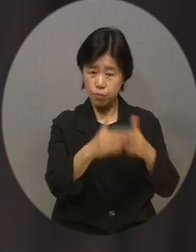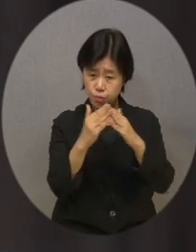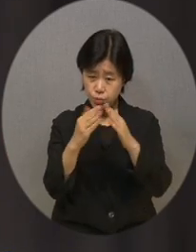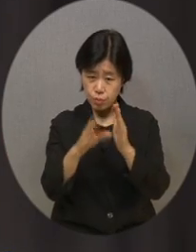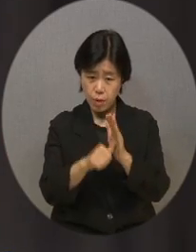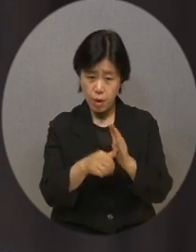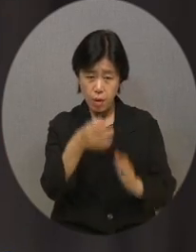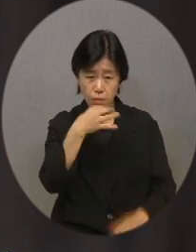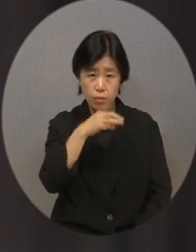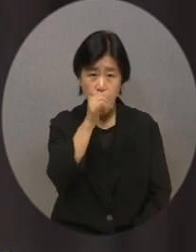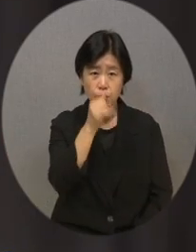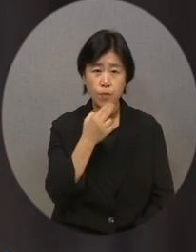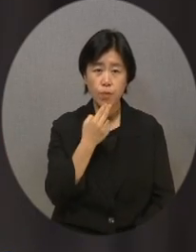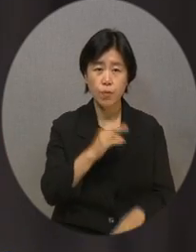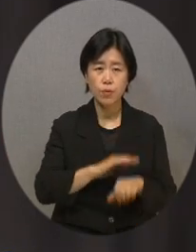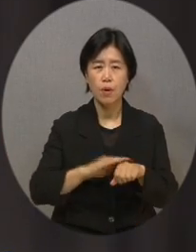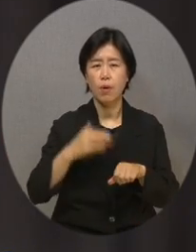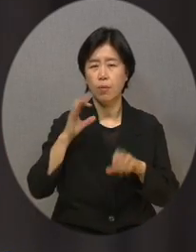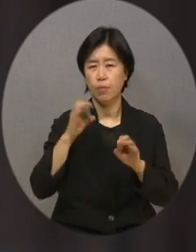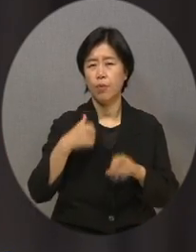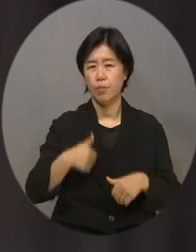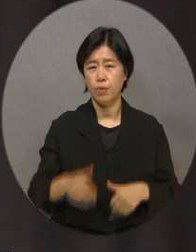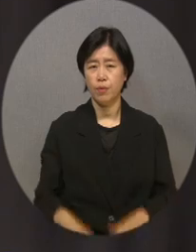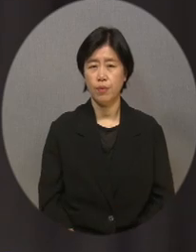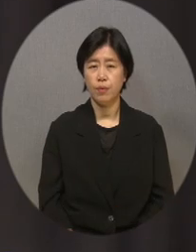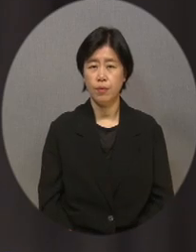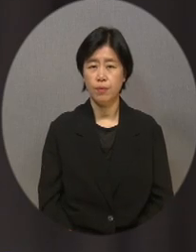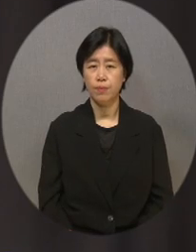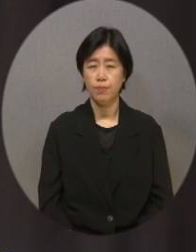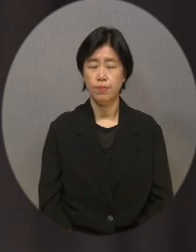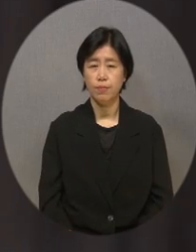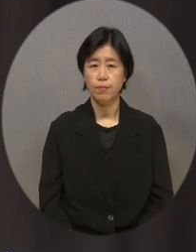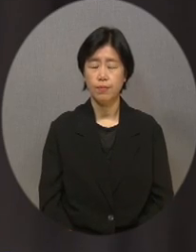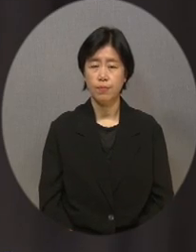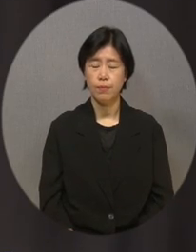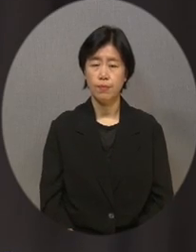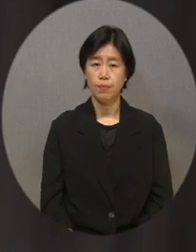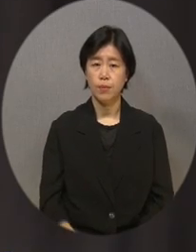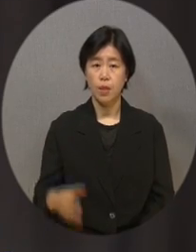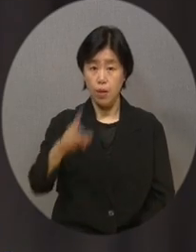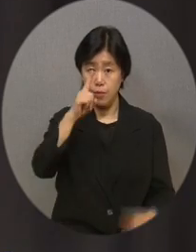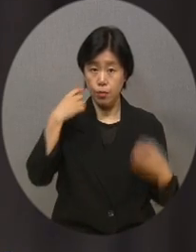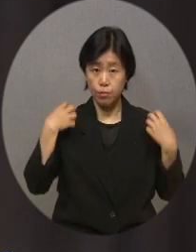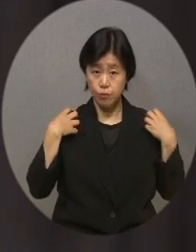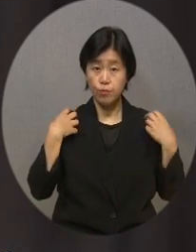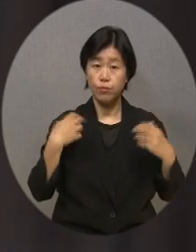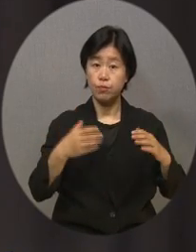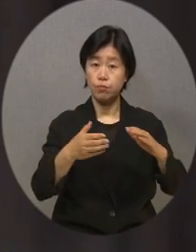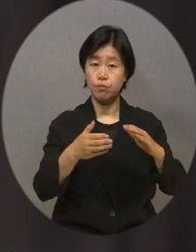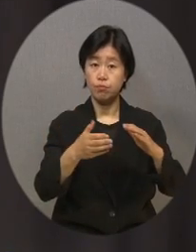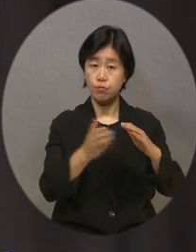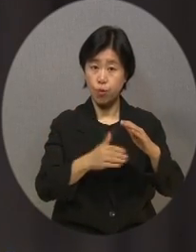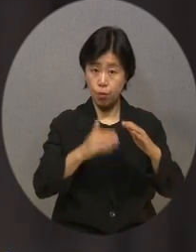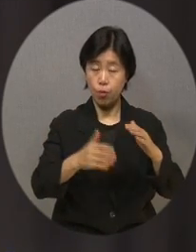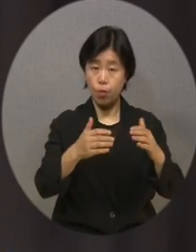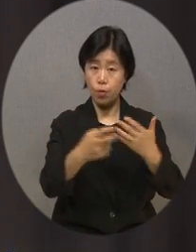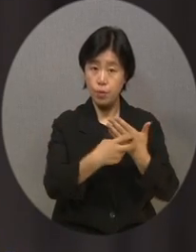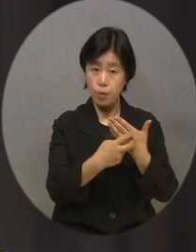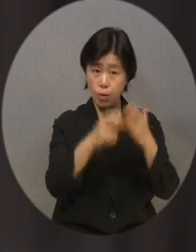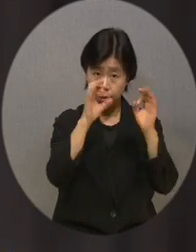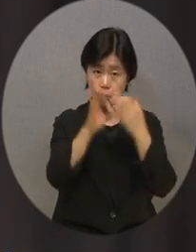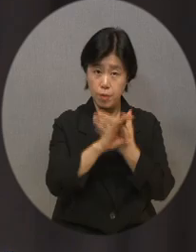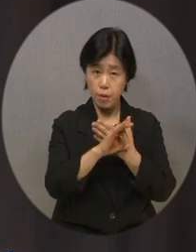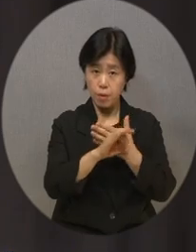되는데 거기에 대해서 대부분 우리가 이제 공공의료라고 한다면은 이제 우리가 보통 다섯 가지 요건을 좀 갖춰야